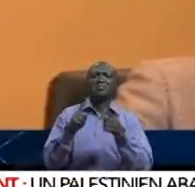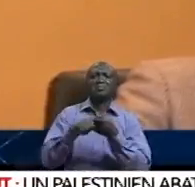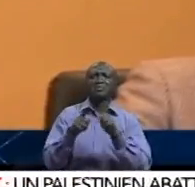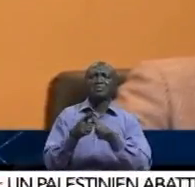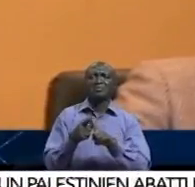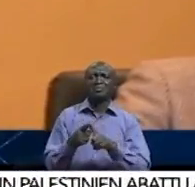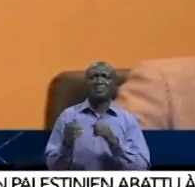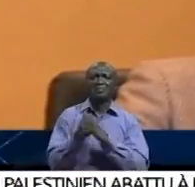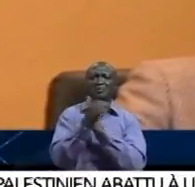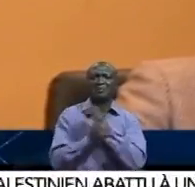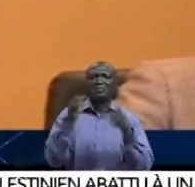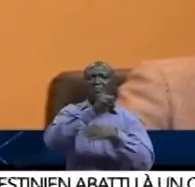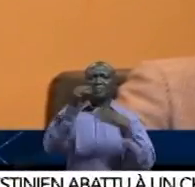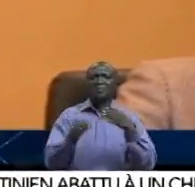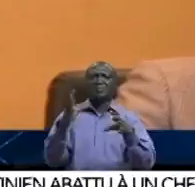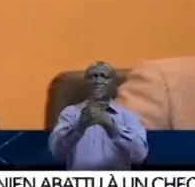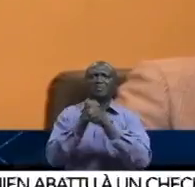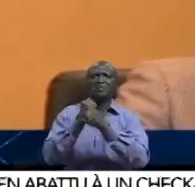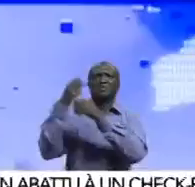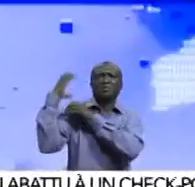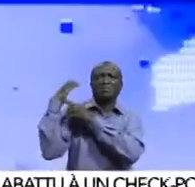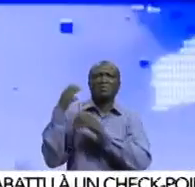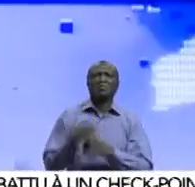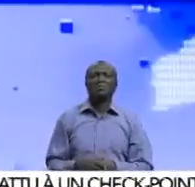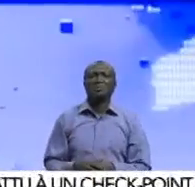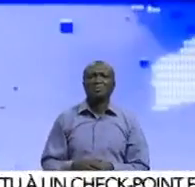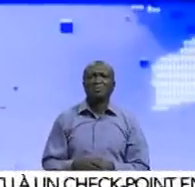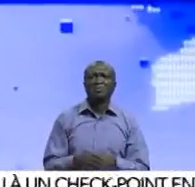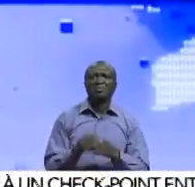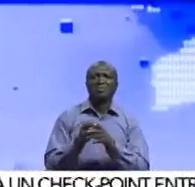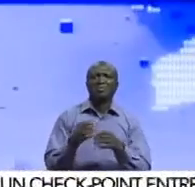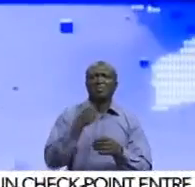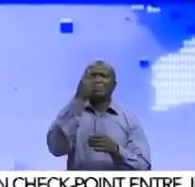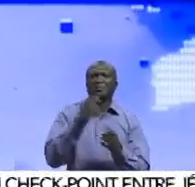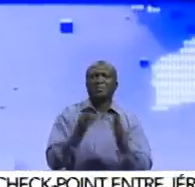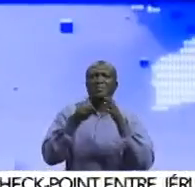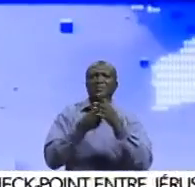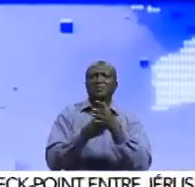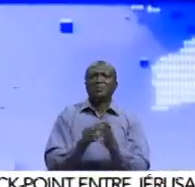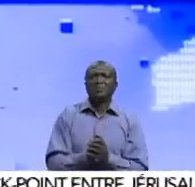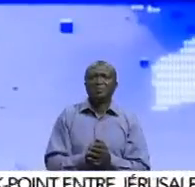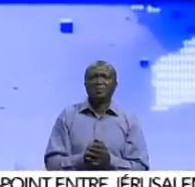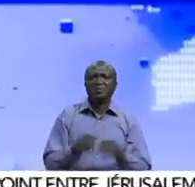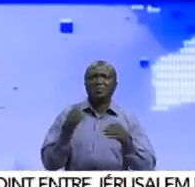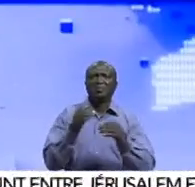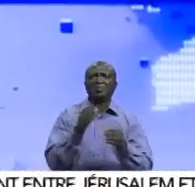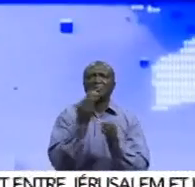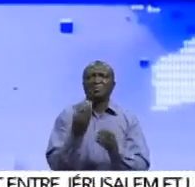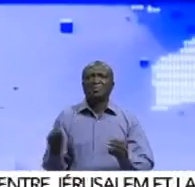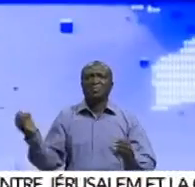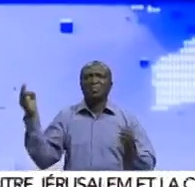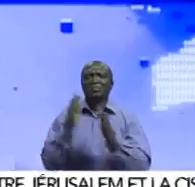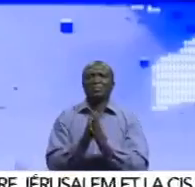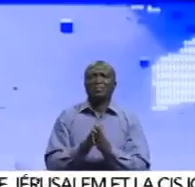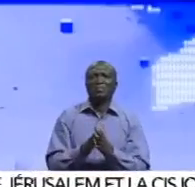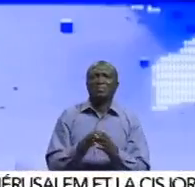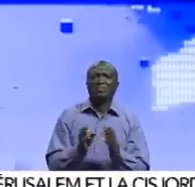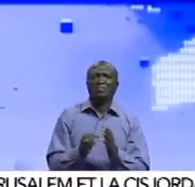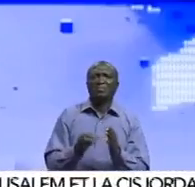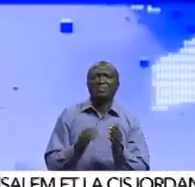préoccupations du secteur privé sont prises en compte je l'annoncé en début d'édition les infrastructures de transport un moteur de